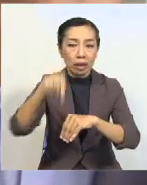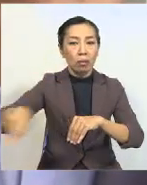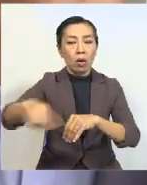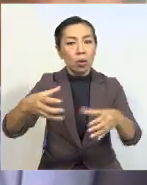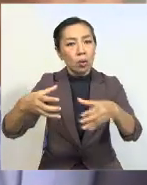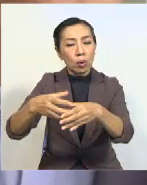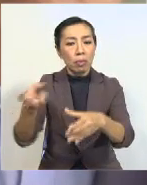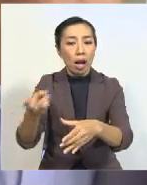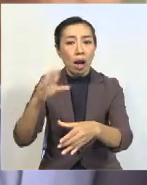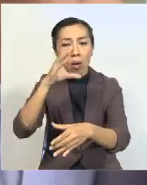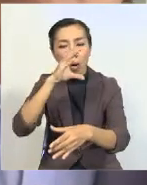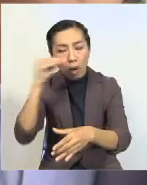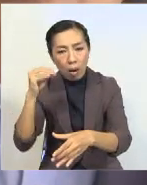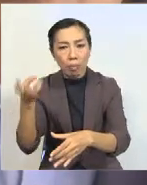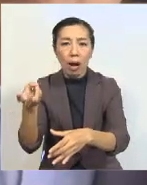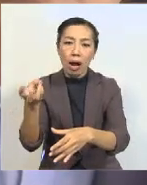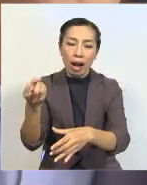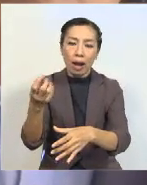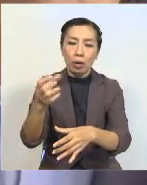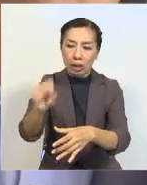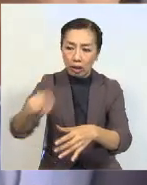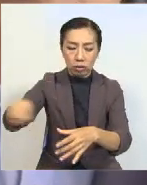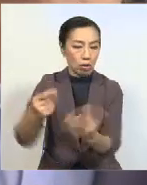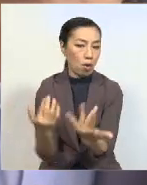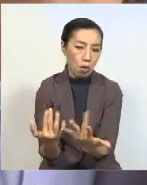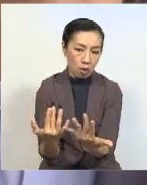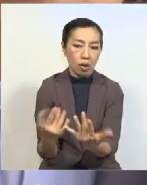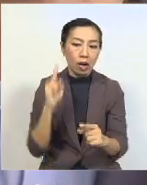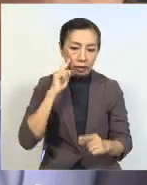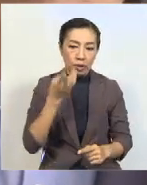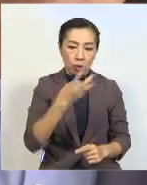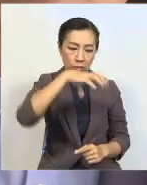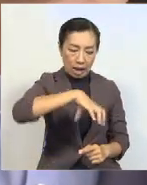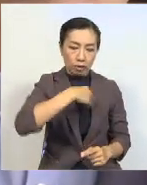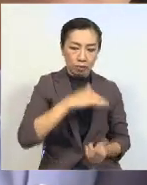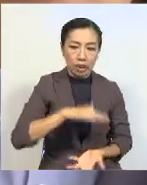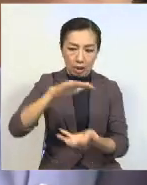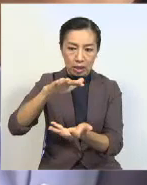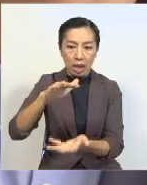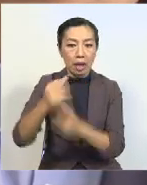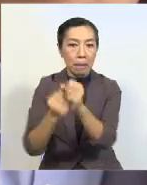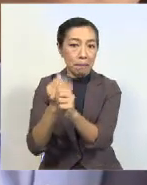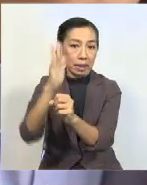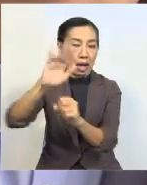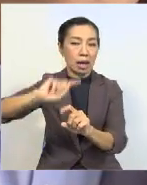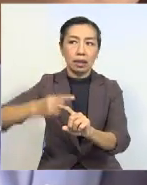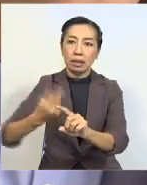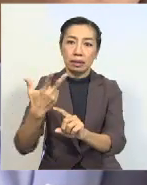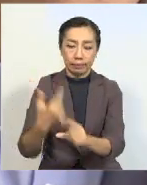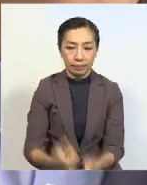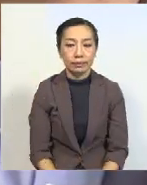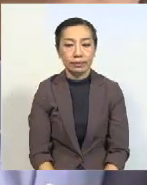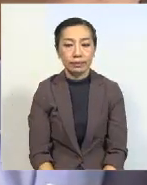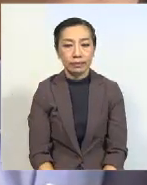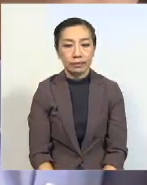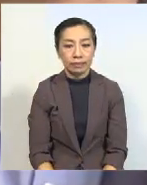กลุ่มข้าวไวต่อช่วงแสงทางกรมข้าวก็จะเตรียมเมล็ดพันธุ์ไปสนับสนุนให้พ่อแม่พี่น้องเนี่ยได้ปลูกในช่วงนาปีหน้านะครับเม